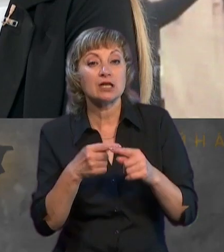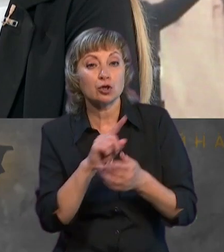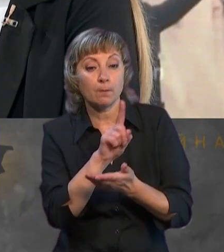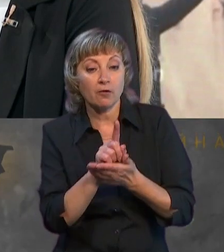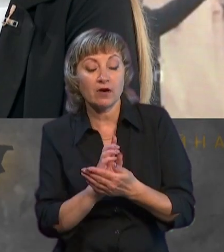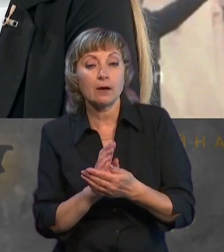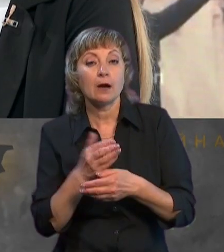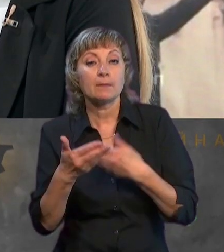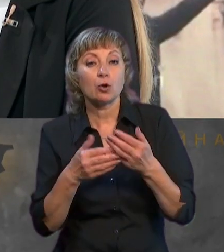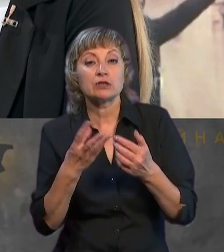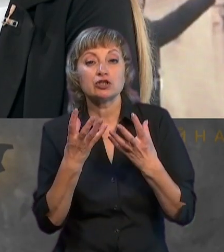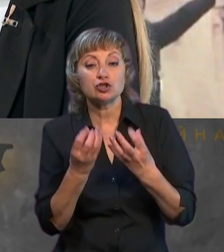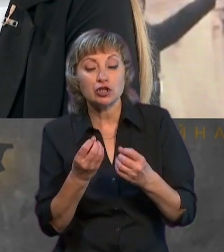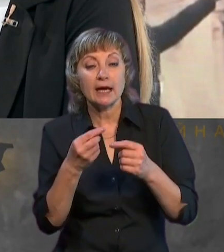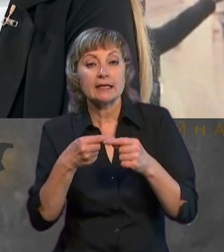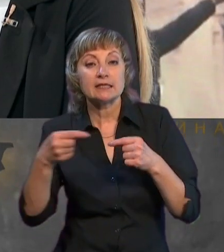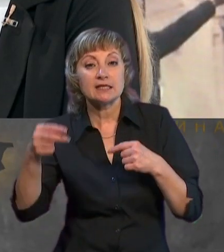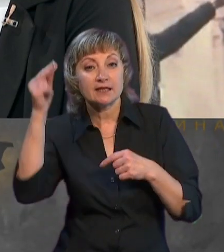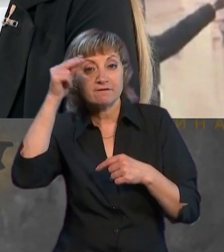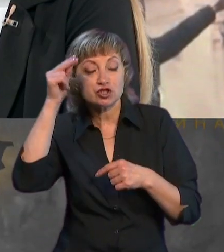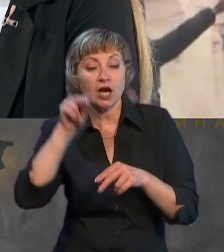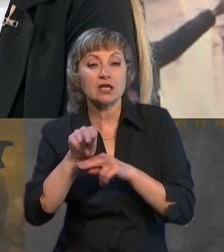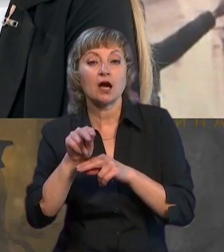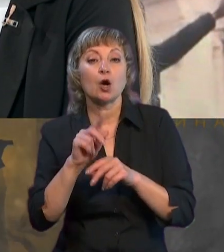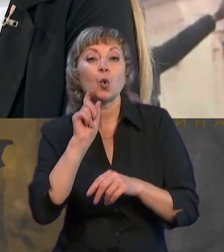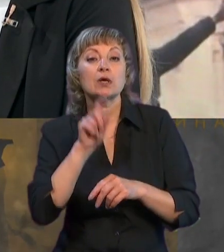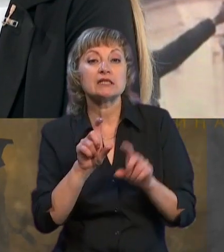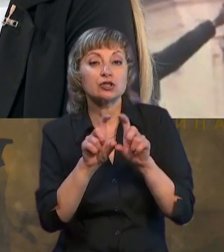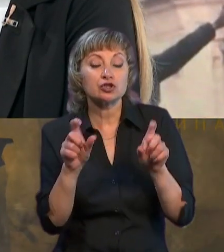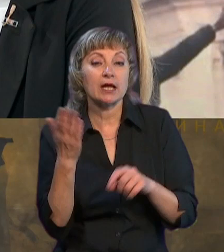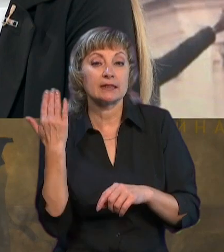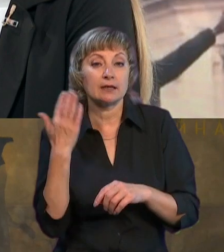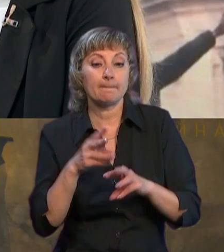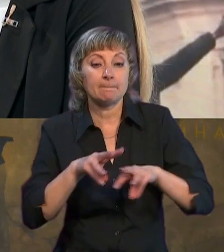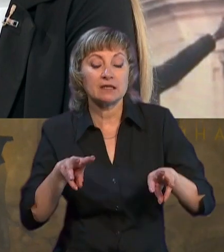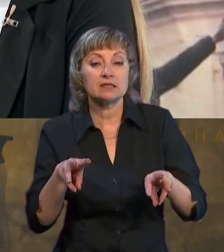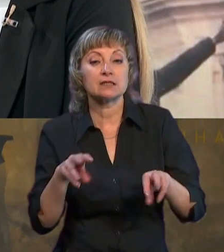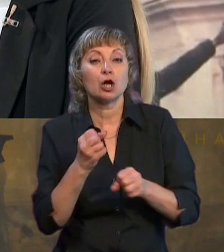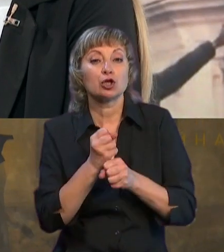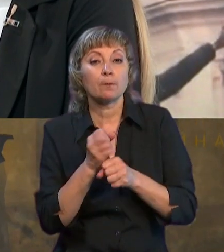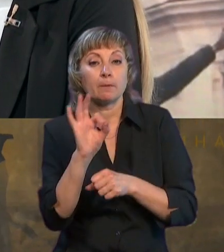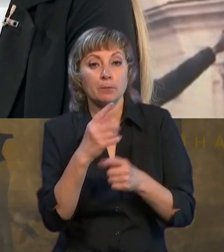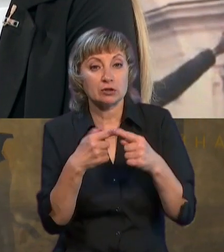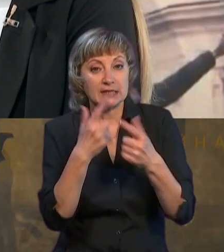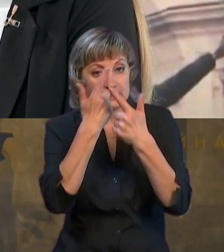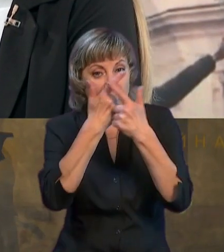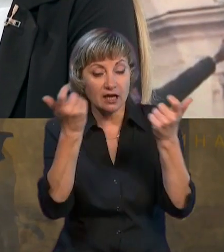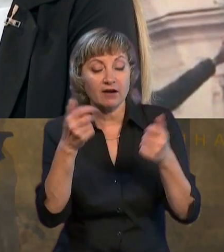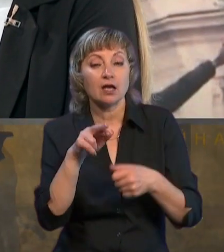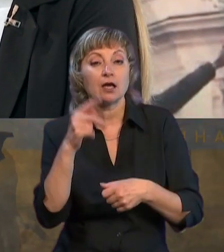і ще дистанційно навчатися в українській школі. Нещодавно міністр, власне, робив про це заяви, і я думаю,